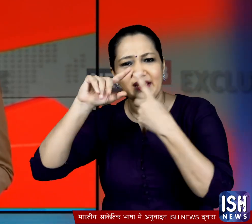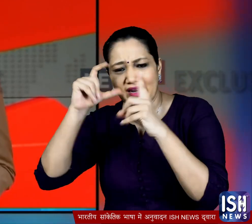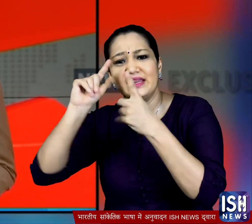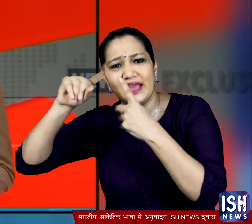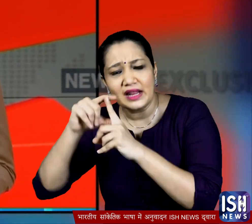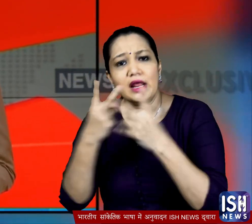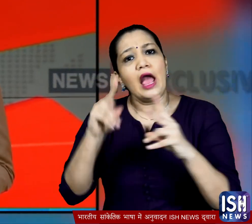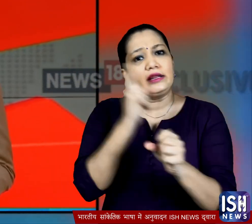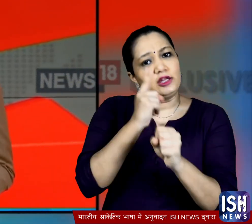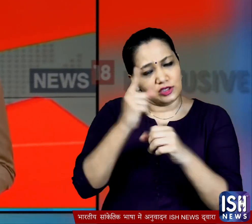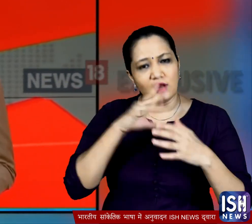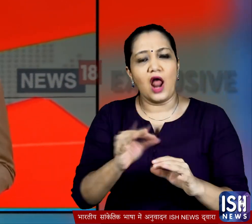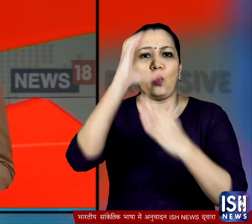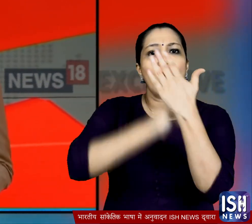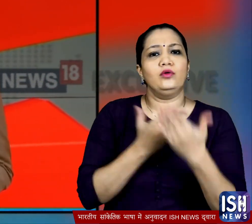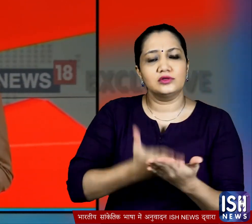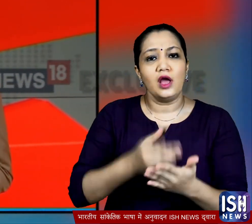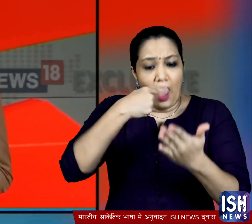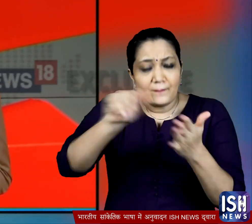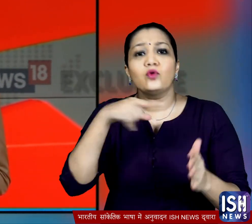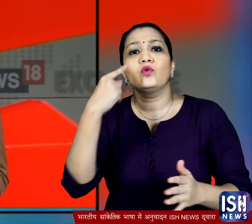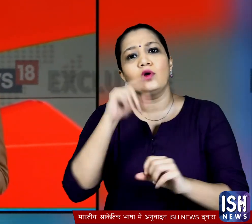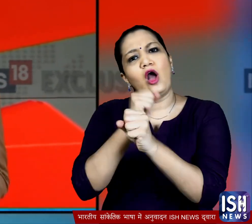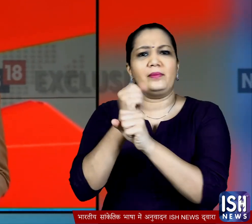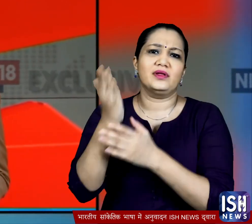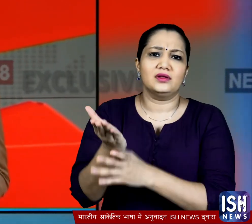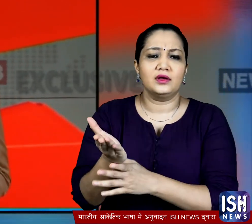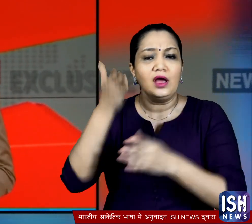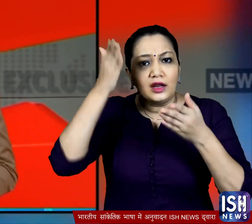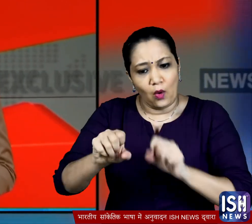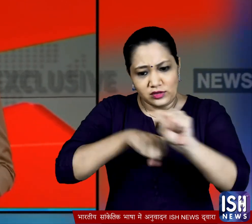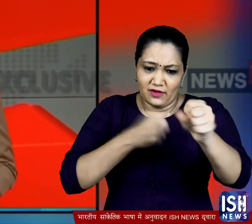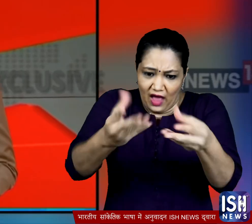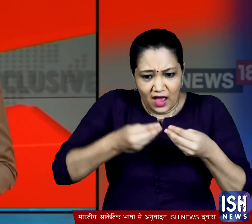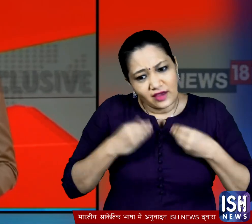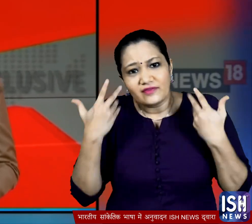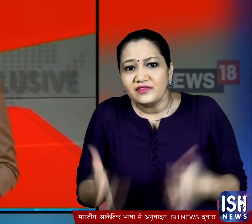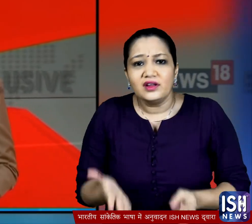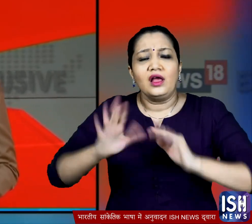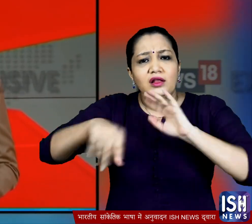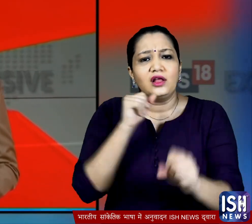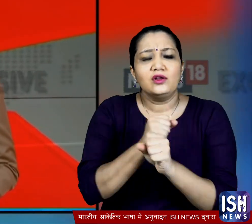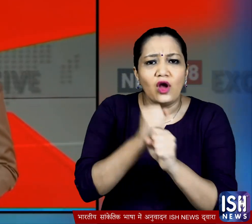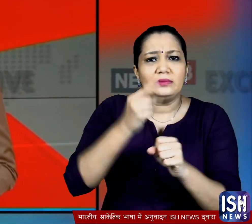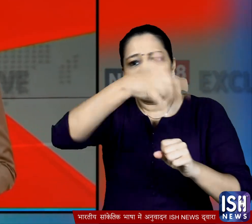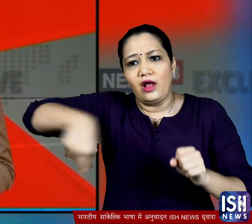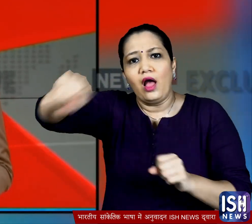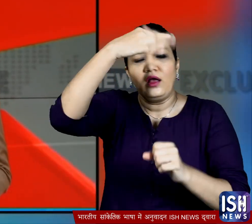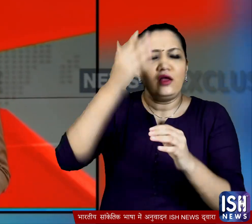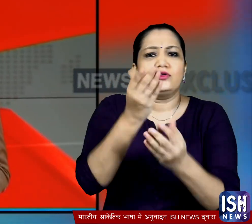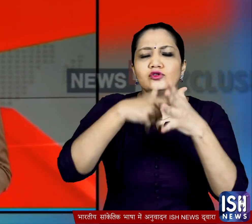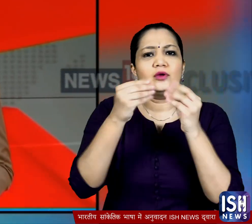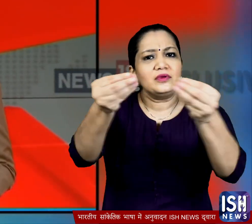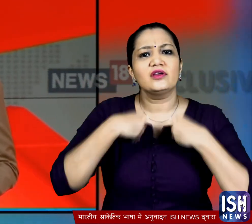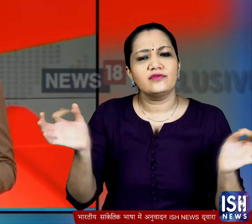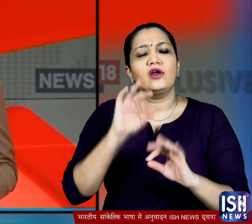पढ़ाई टीचर बनने के लिए ही की जाती है और ये सभी कोर्स चलाने की मान्यता सरकार ही देती है। लेकिन अब वही डिग्री लेकर घूम रहे नौजवान सरकारों के जी का जंजाल